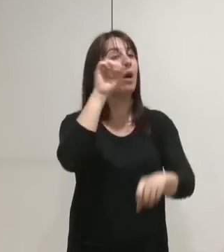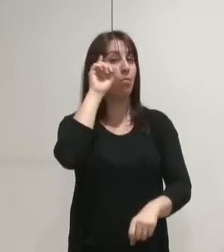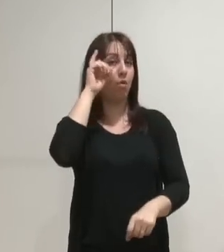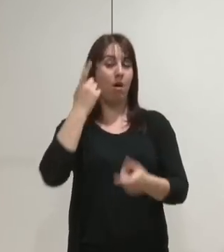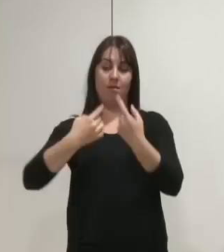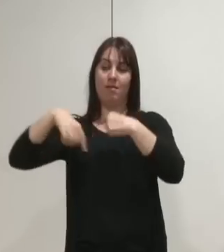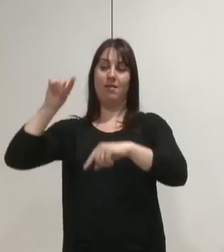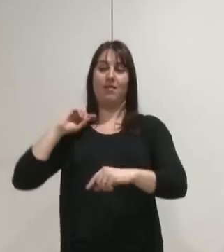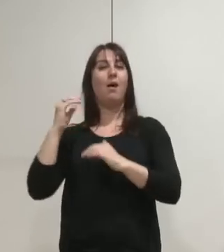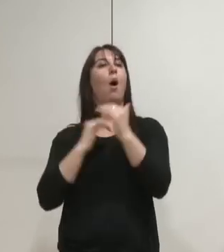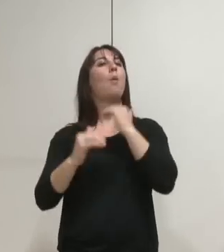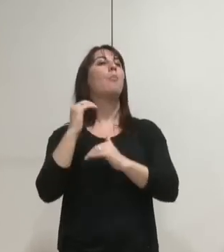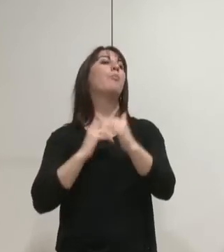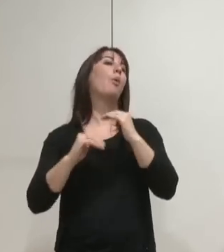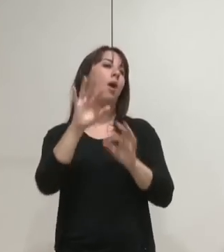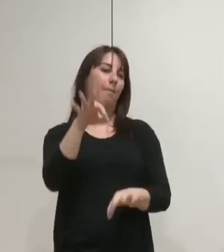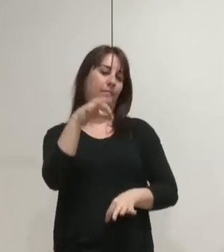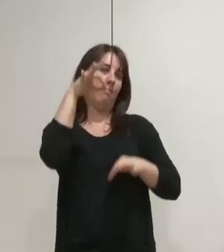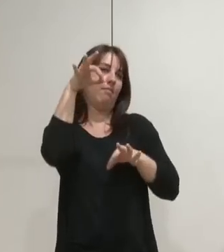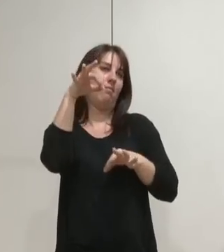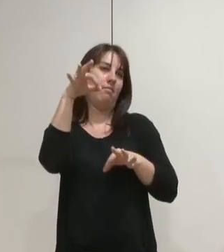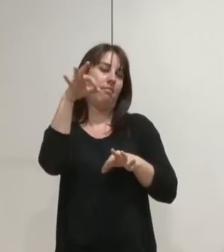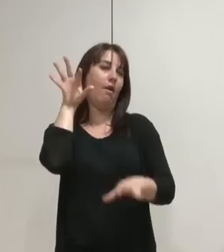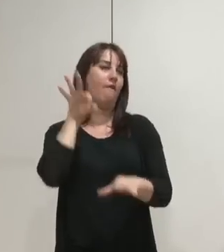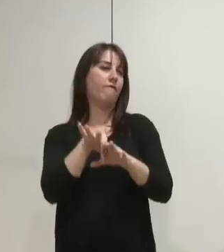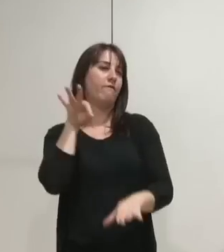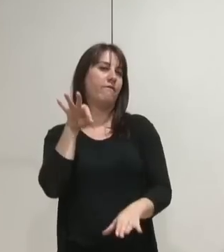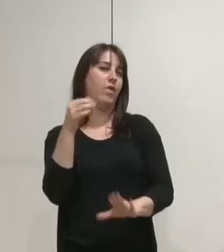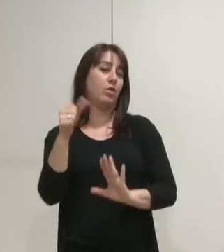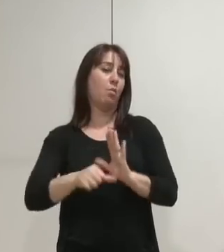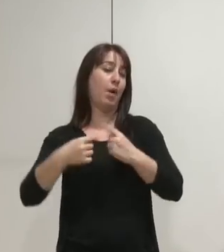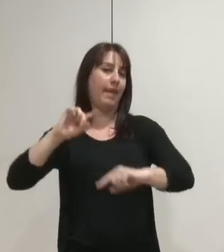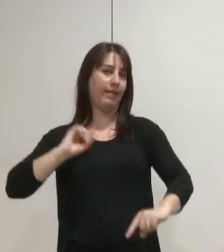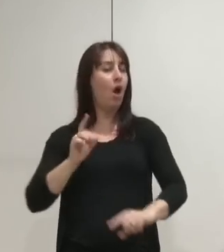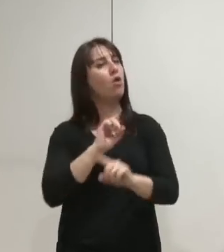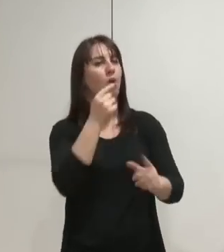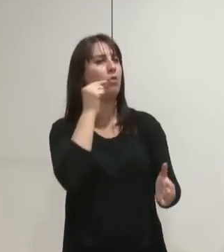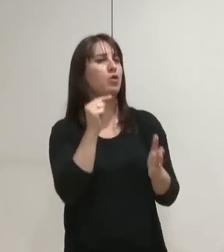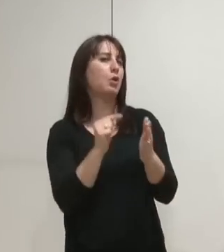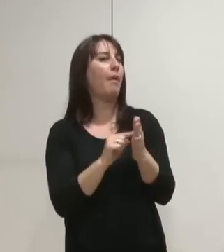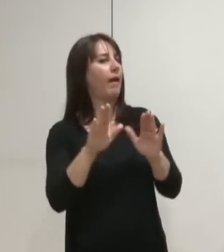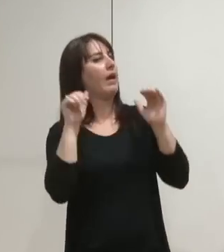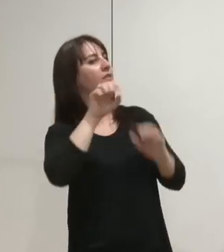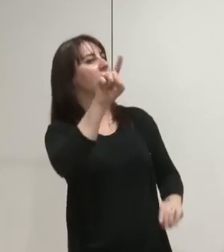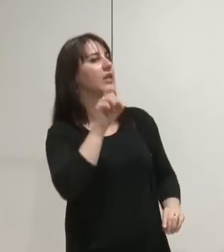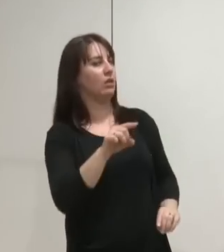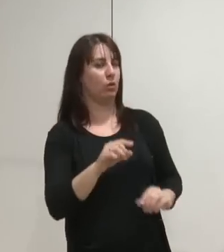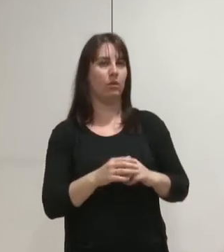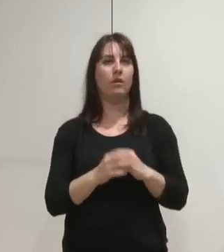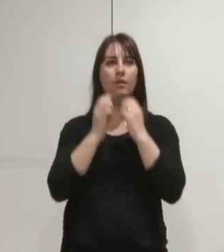indiqué dans le programme que nous avons dont nous avons eu communication le mois dernier non je préférerais je